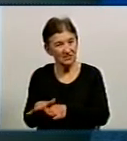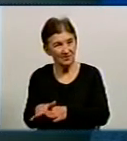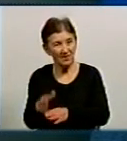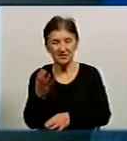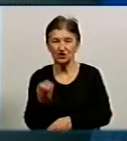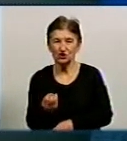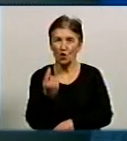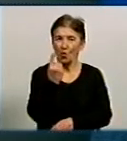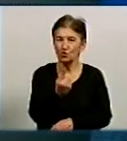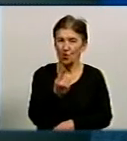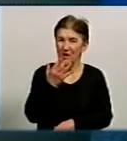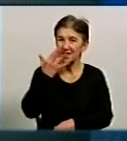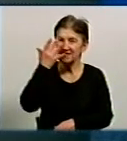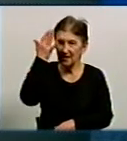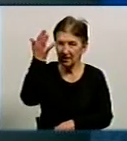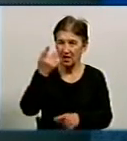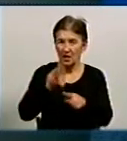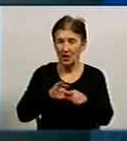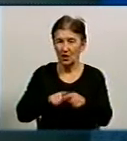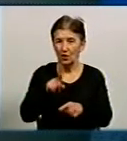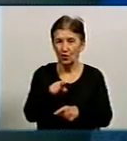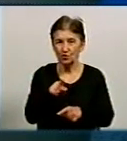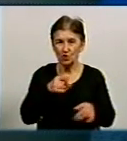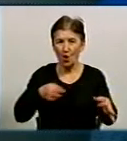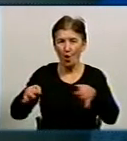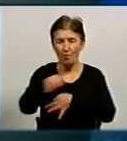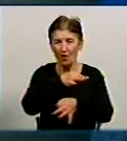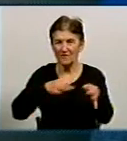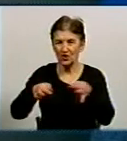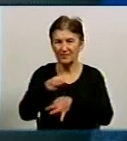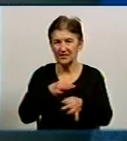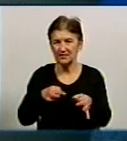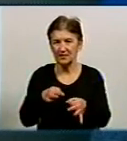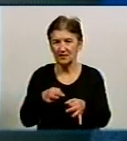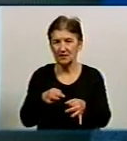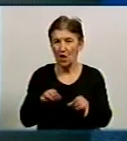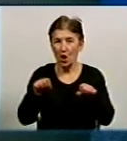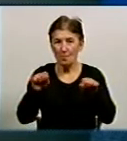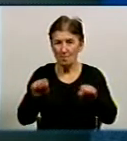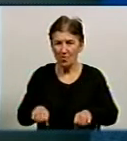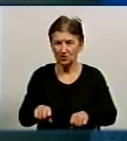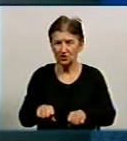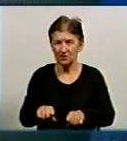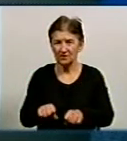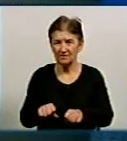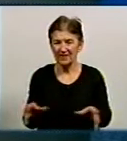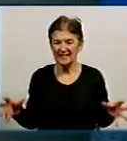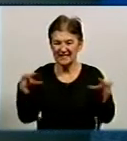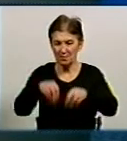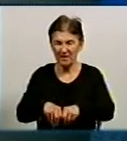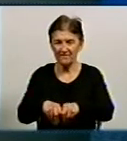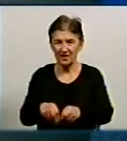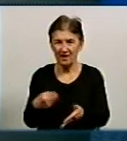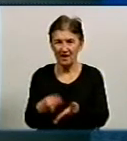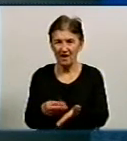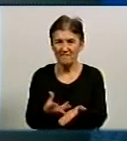однією ідеєю, яка обговорювалась на координаційній раді? Це можливість співфінансування проєктів.